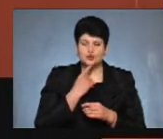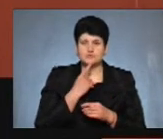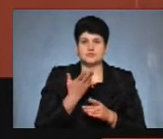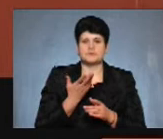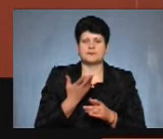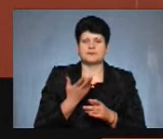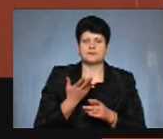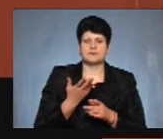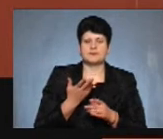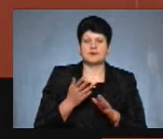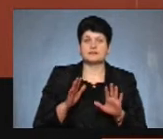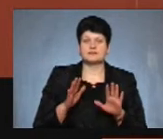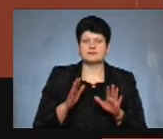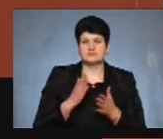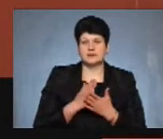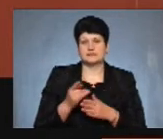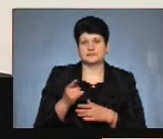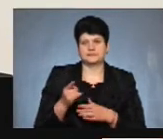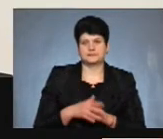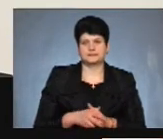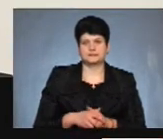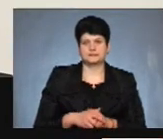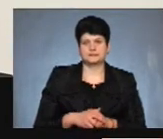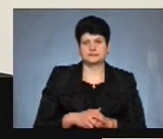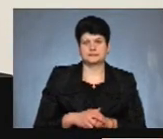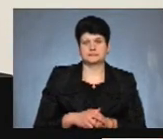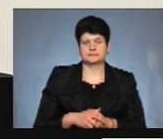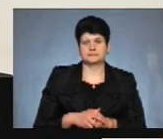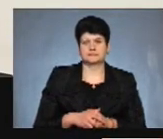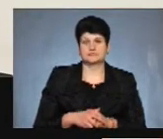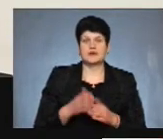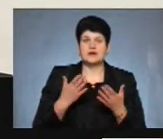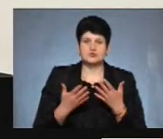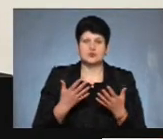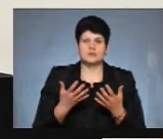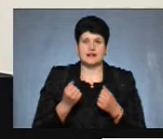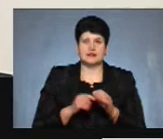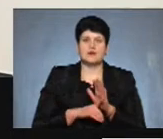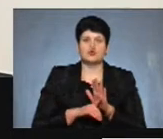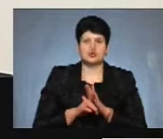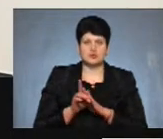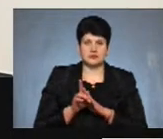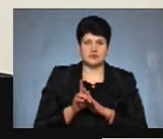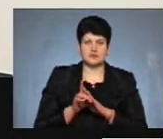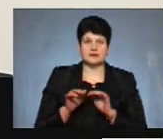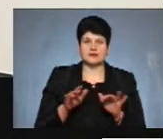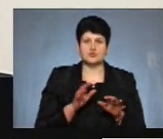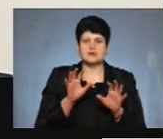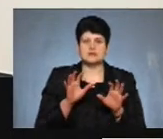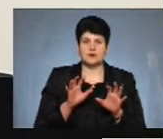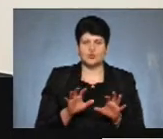розмитненні стикалися тернополяни? Ну, якщо брати на початках дії закону, то,